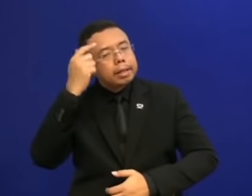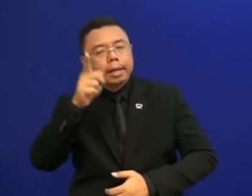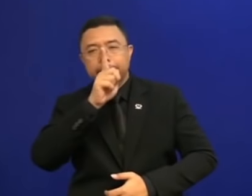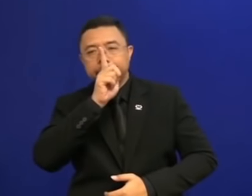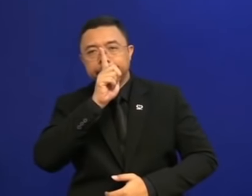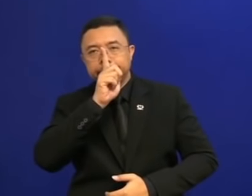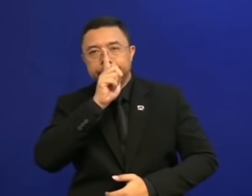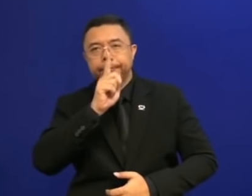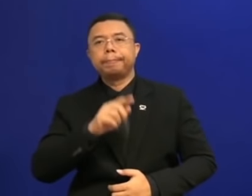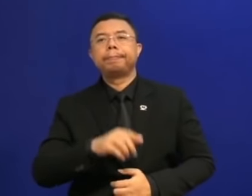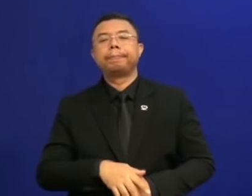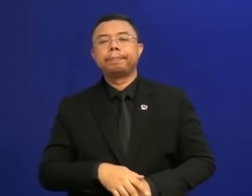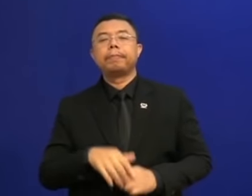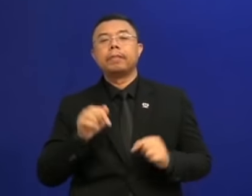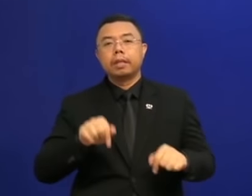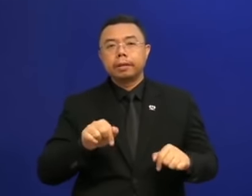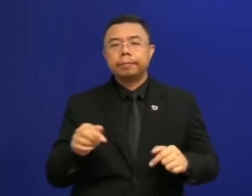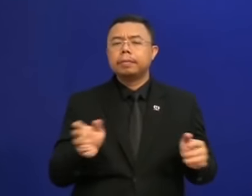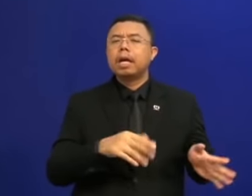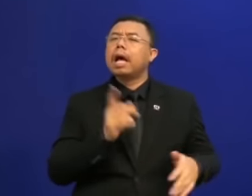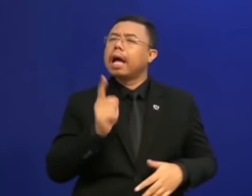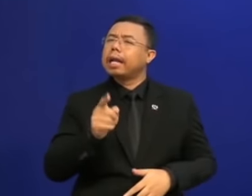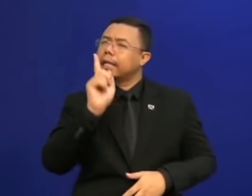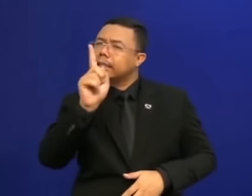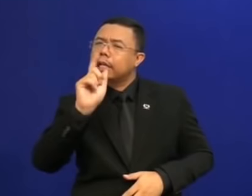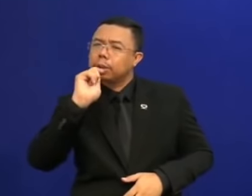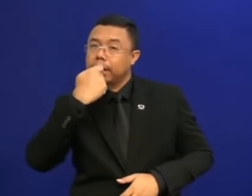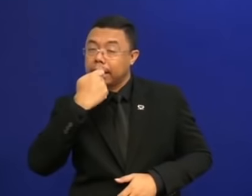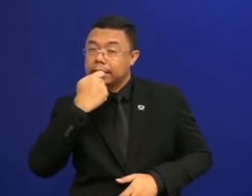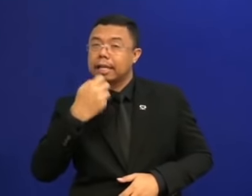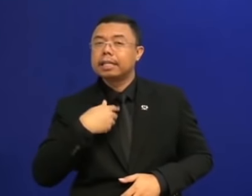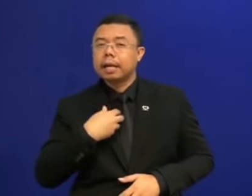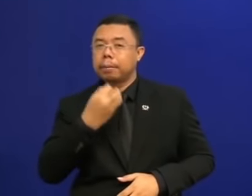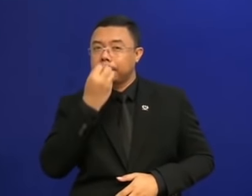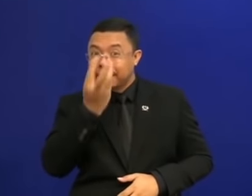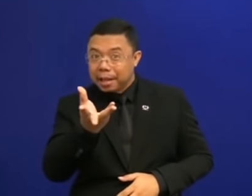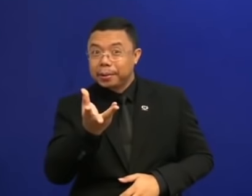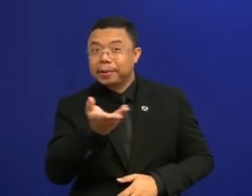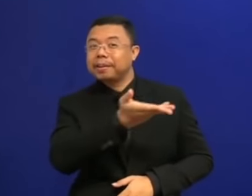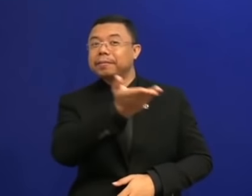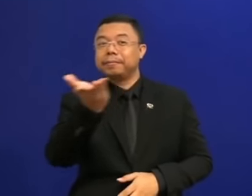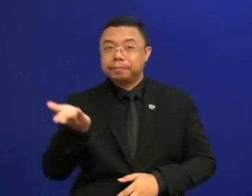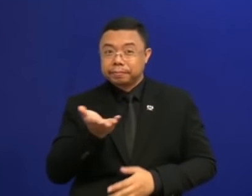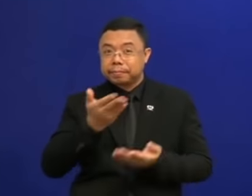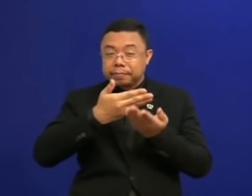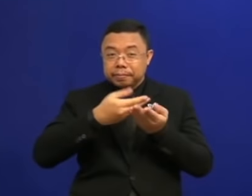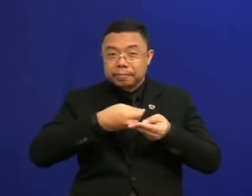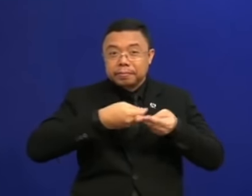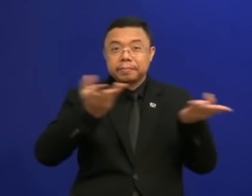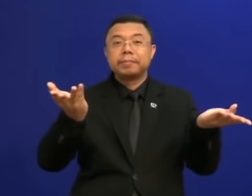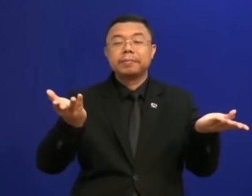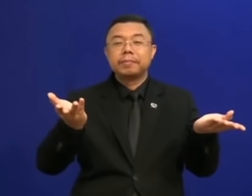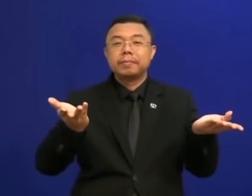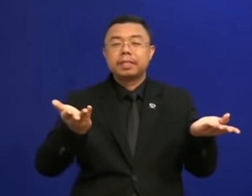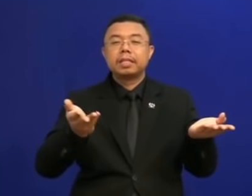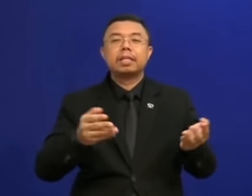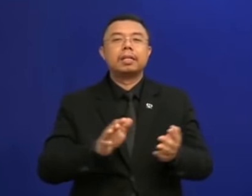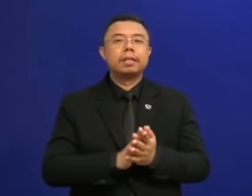diam. Nah, ada satu rahasia yang saya mau bagikan kepada